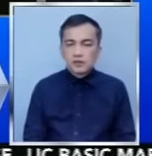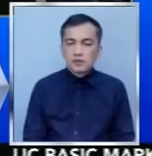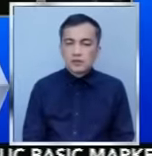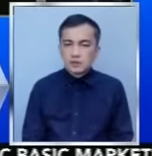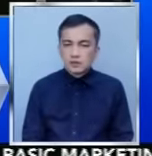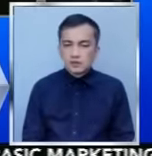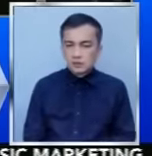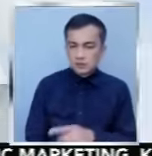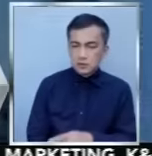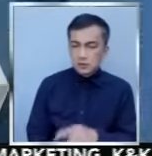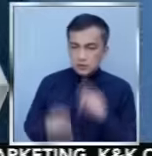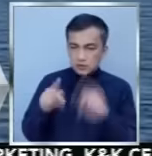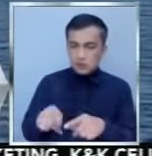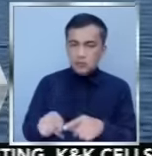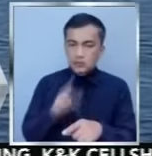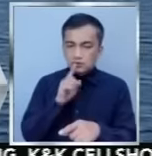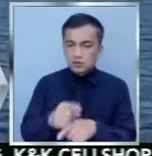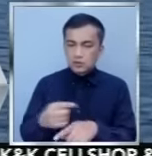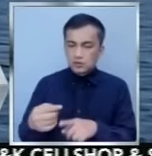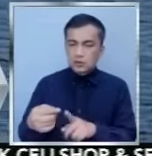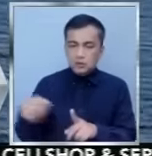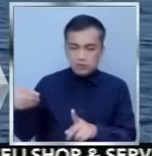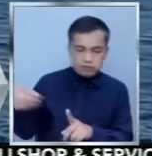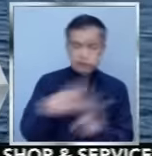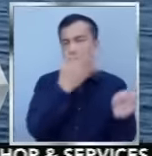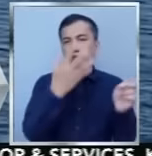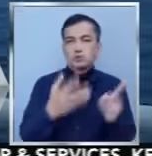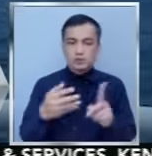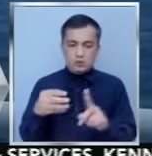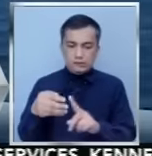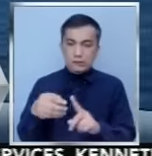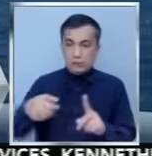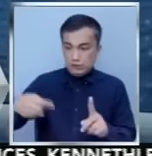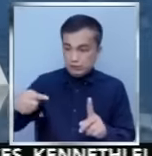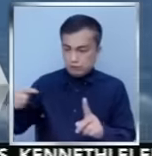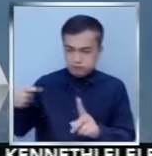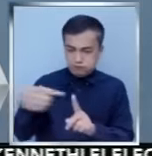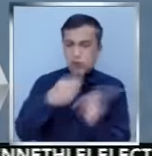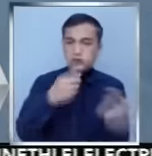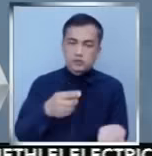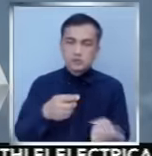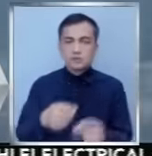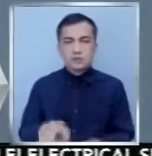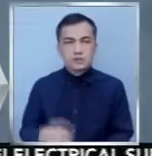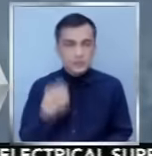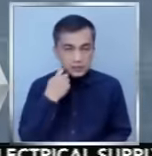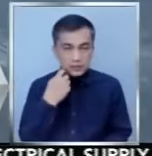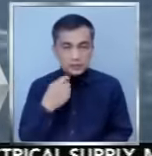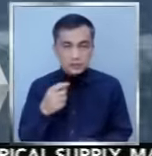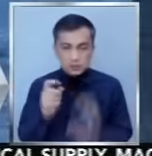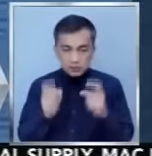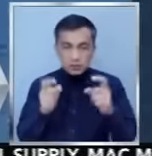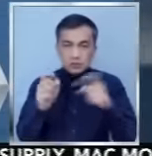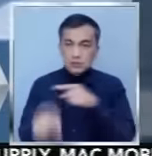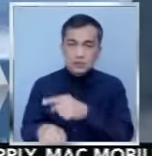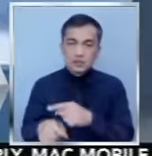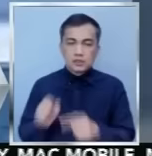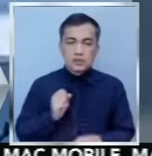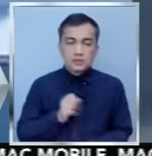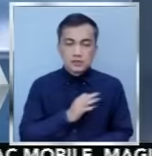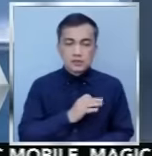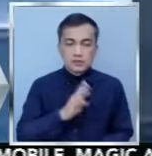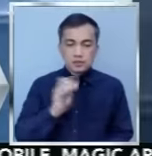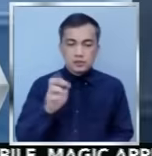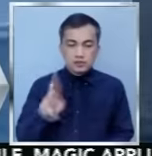ka naku Ian kung sa tao ito'y tumama talagang tatal se o kaya nga kanina nagmamadali yung mga tauhan ng bfar na